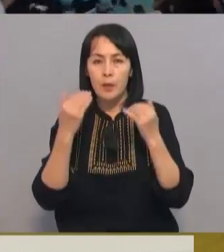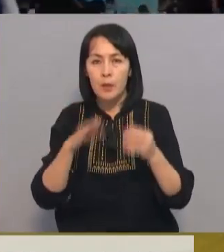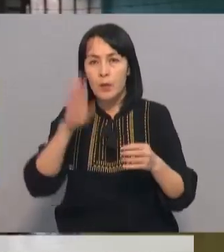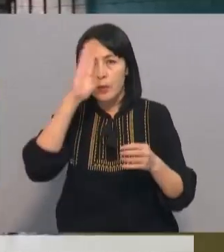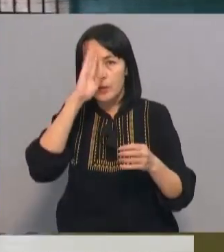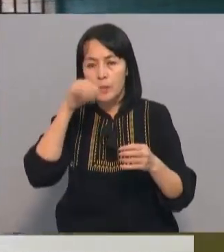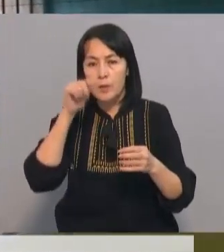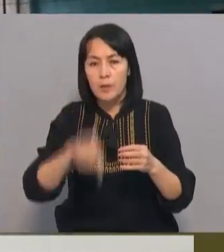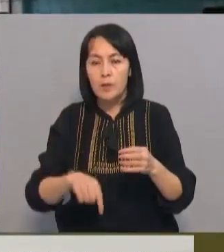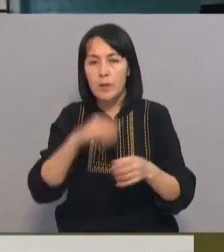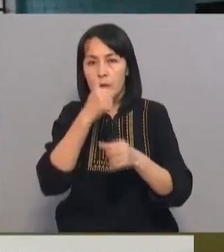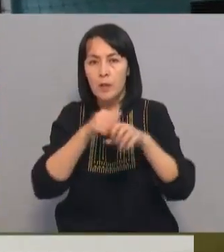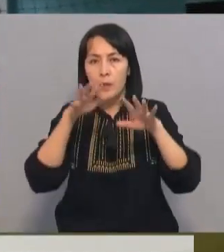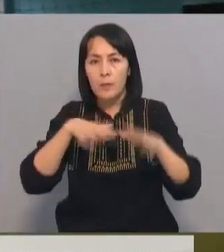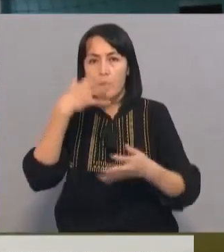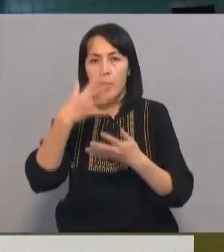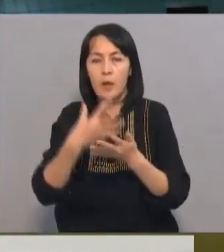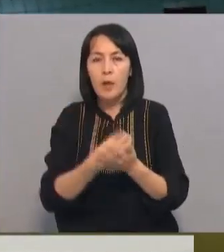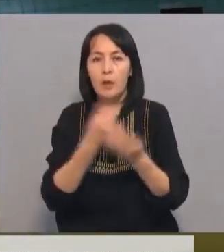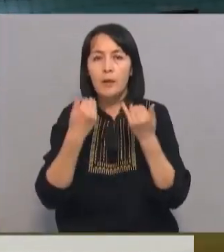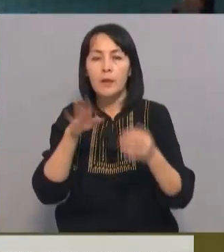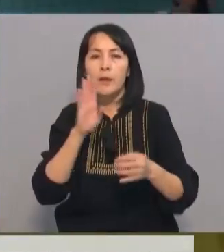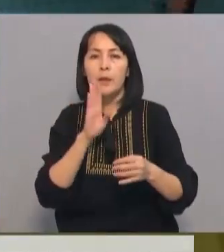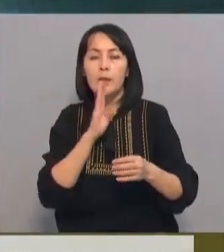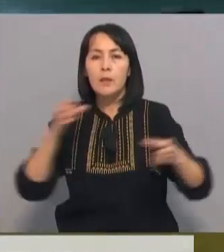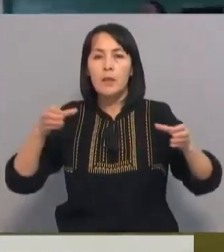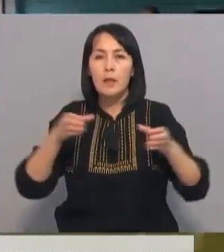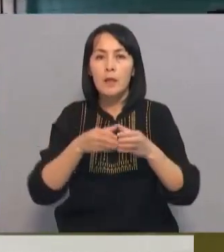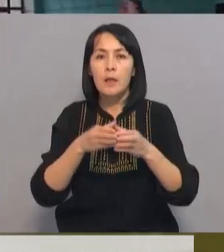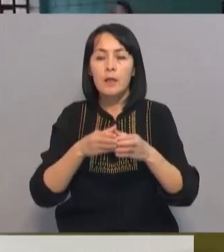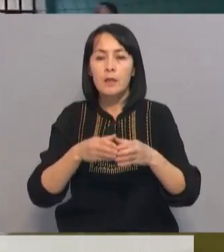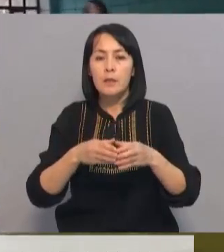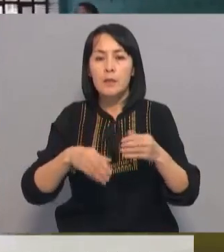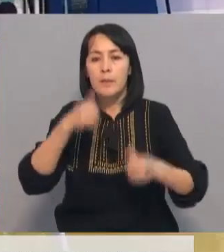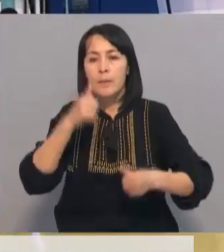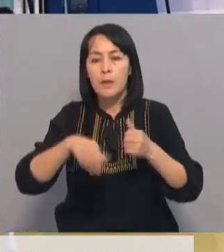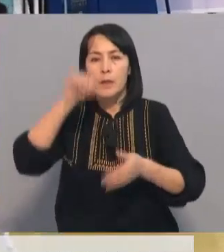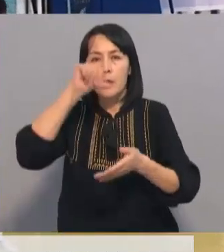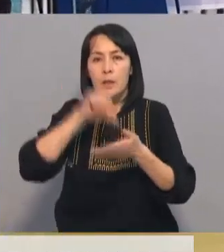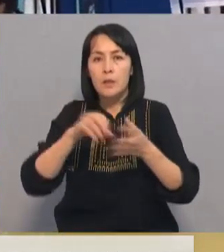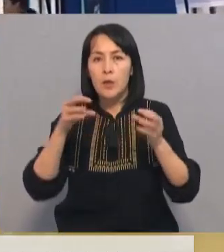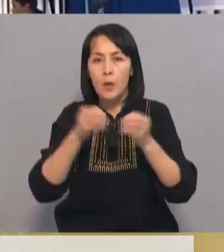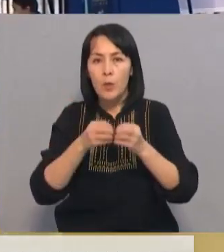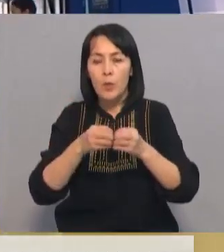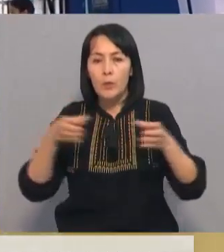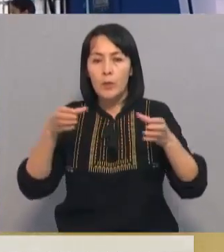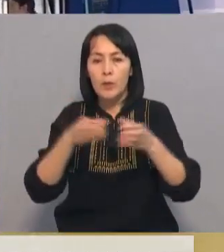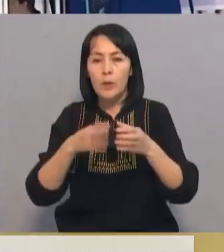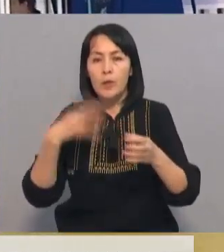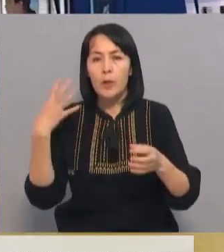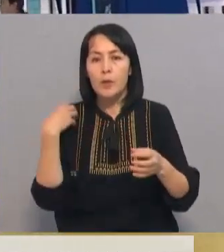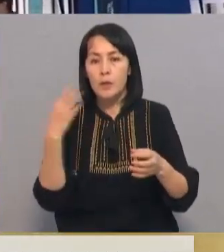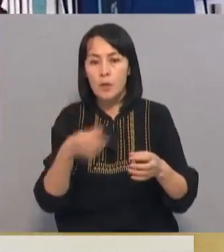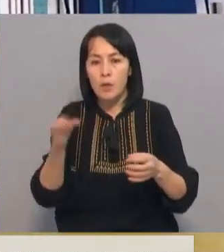арасында жерлестеріміз бас жүлдеге ие болды. Енді қыздар арасында шаршы алаңда бақтарын сынап жатқан 10 команданың арасынан